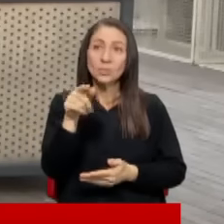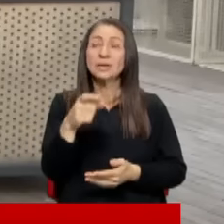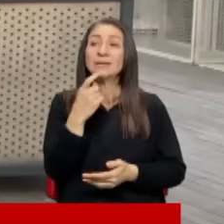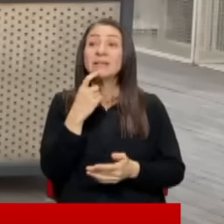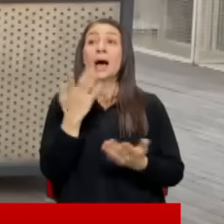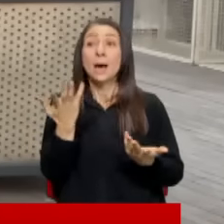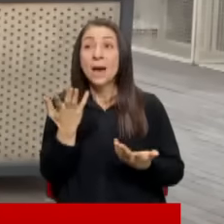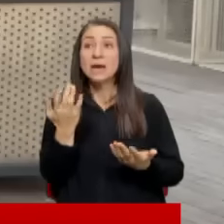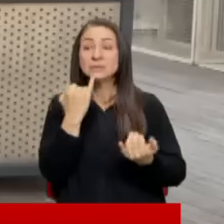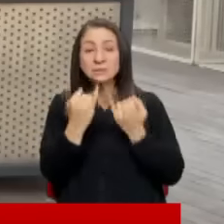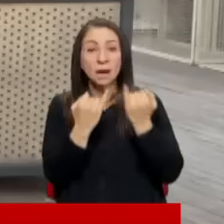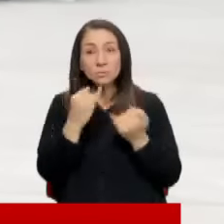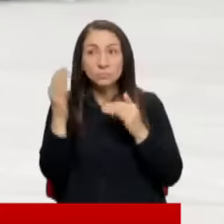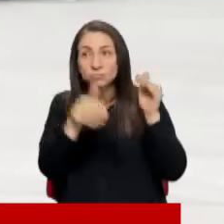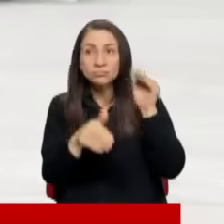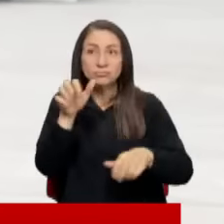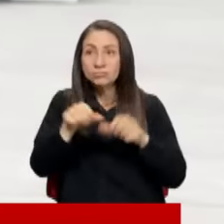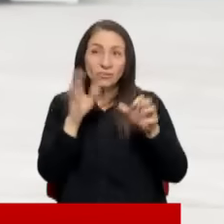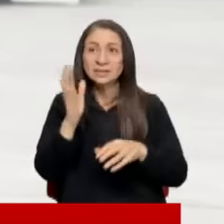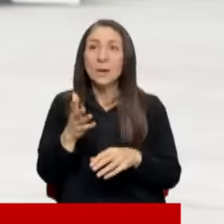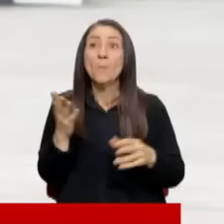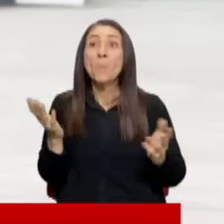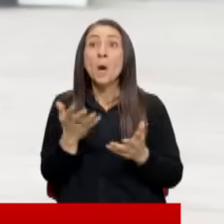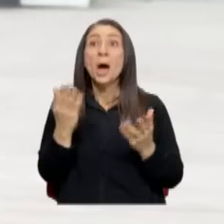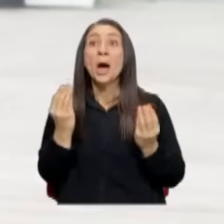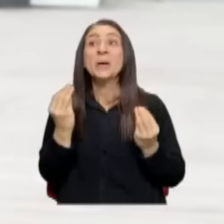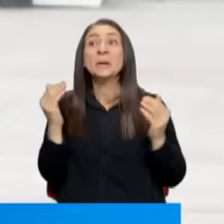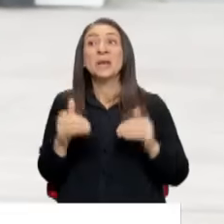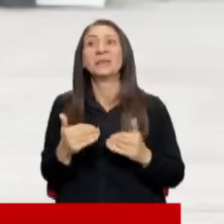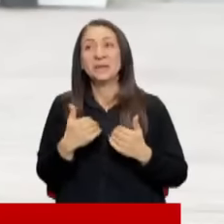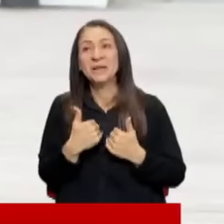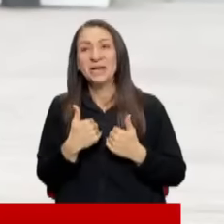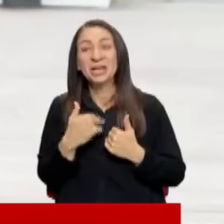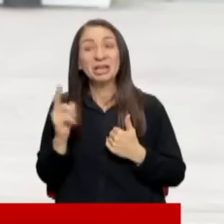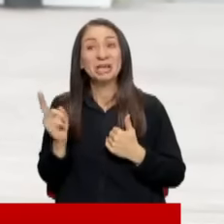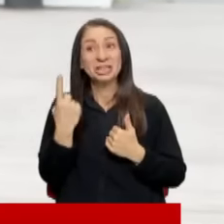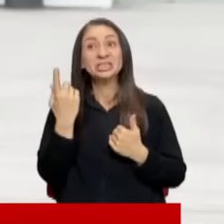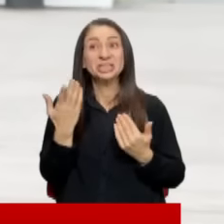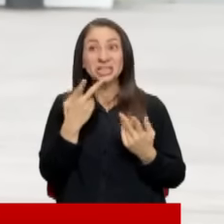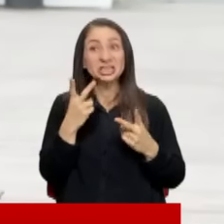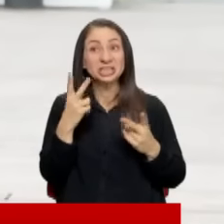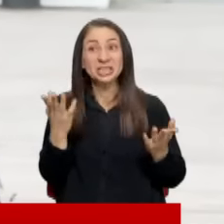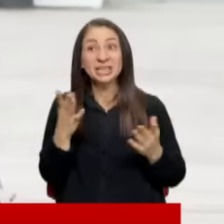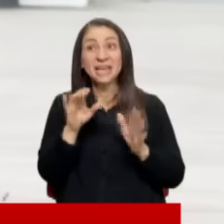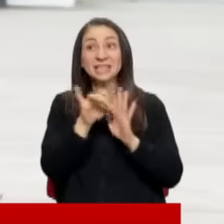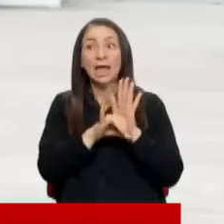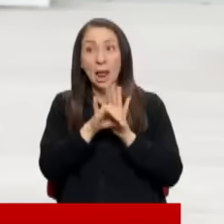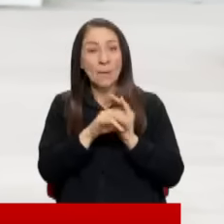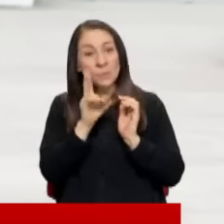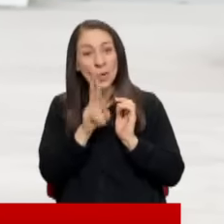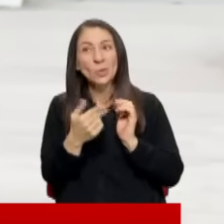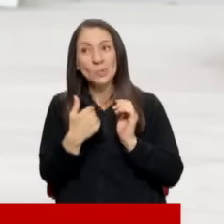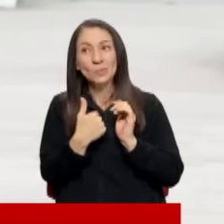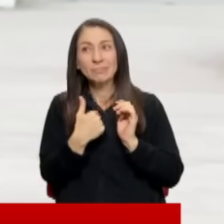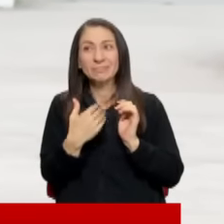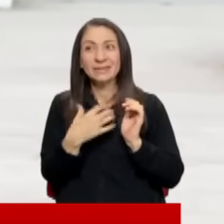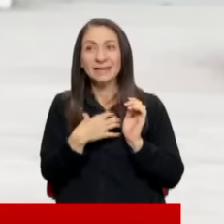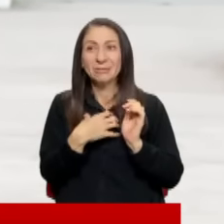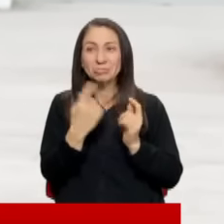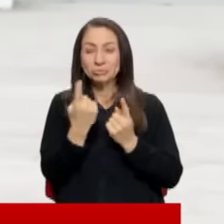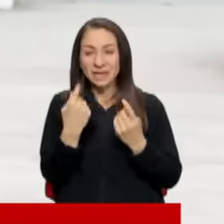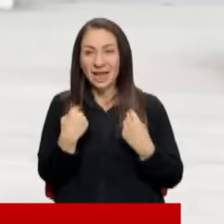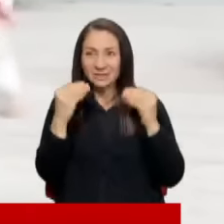Ama ziyaretçi sayısı çok fazla. Evet, bayağı iyi buldum. Yani ilginç buldum açıkçası. Instagram'da gördüm. Kendim de bir